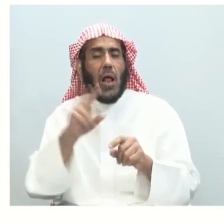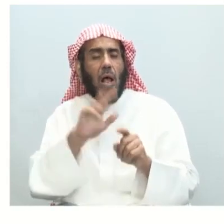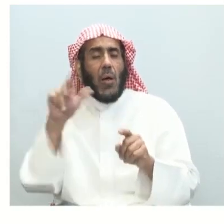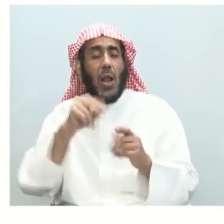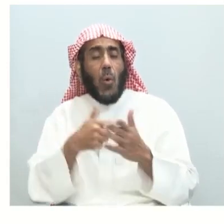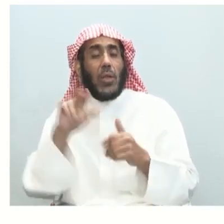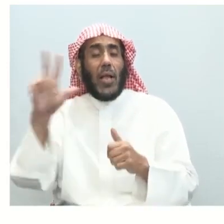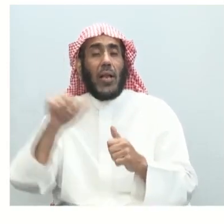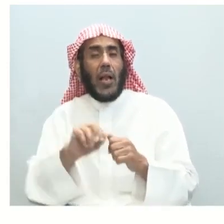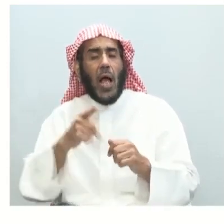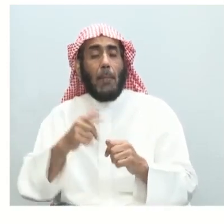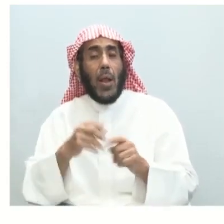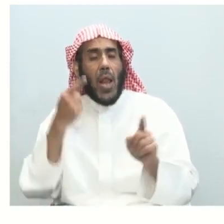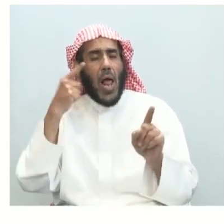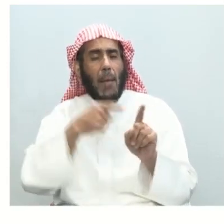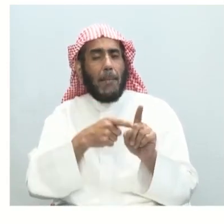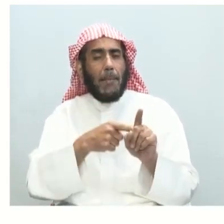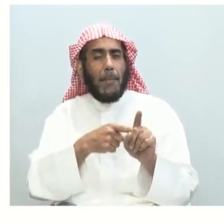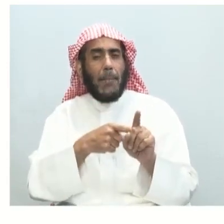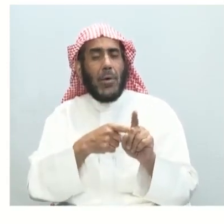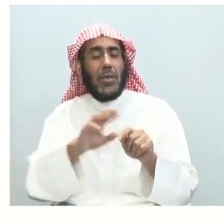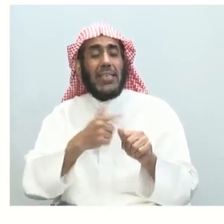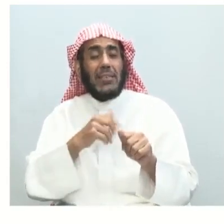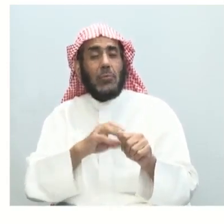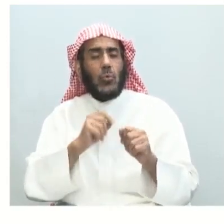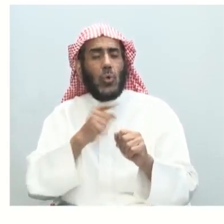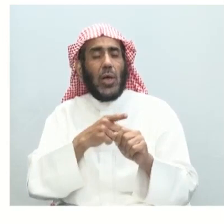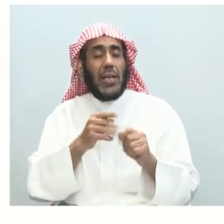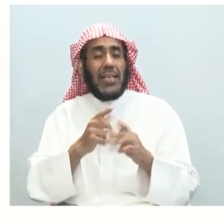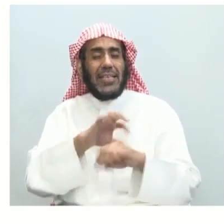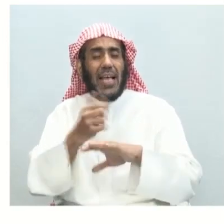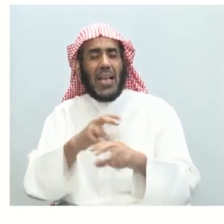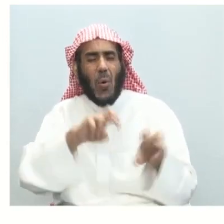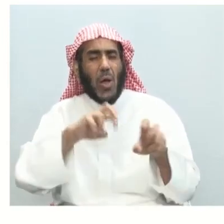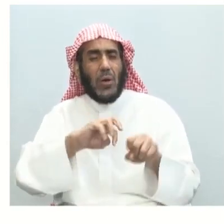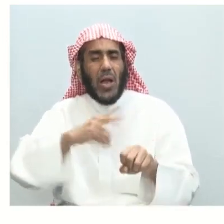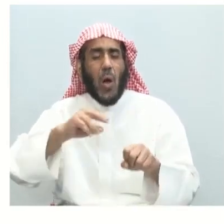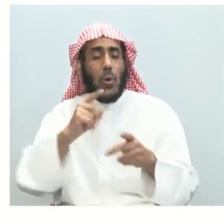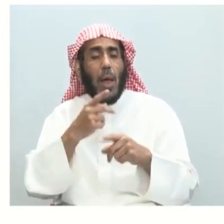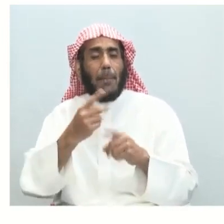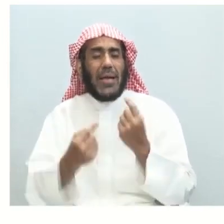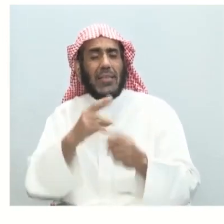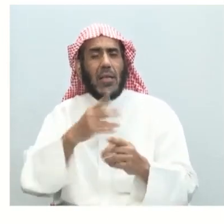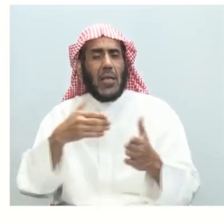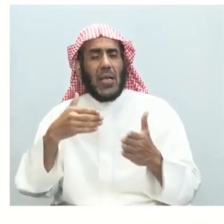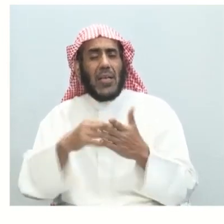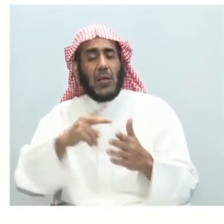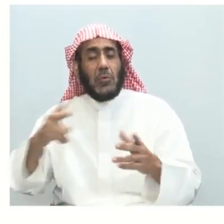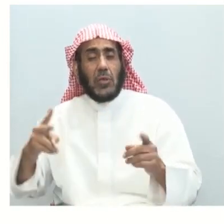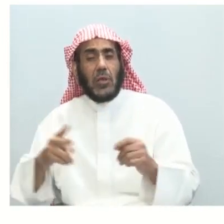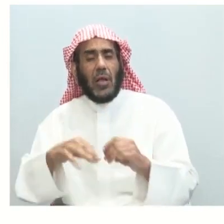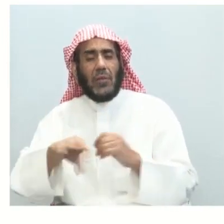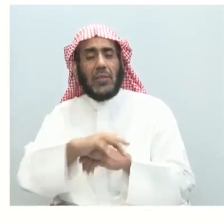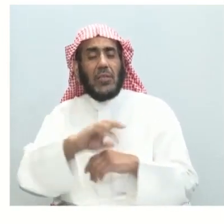يقوم بدايته الف اما العلف احسنتم اسم اطلق لانسان او حيوان او نبات حتى يميز عن